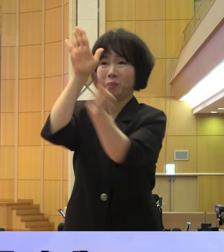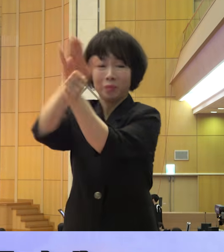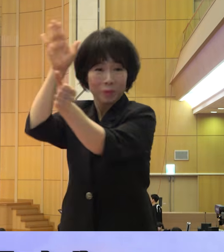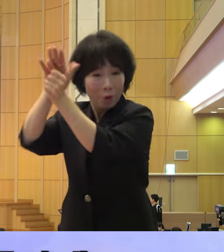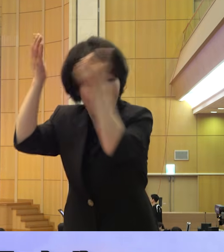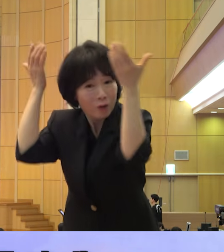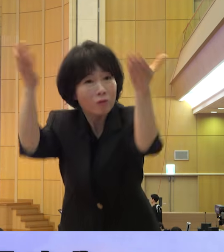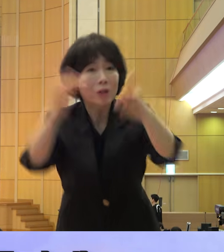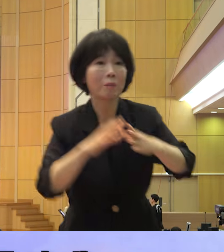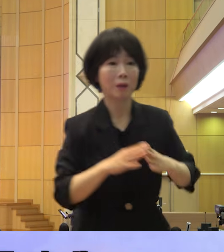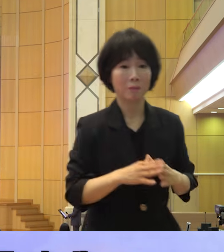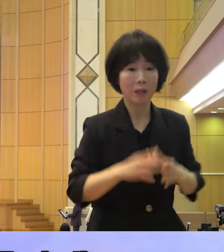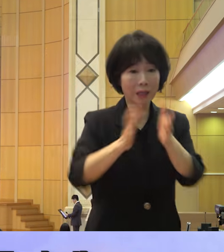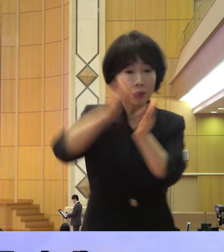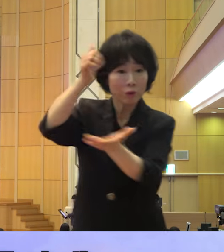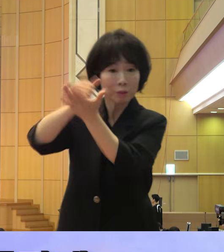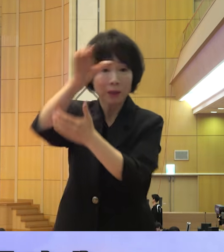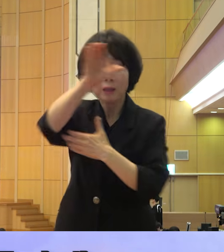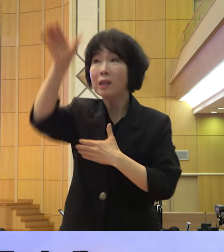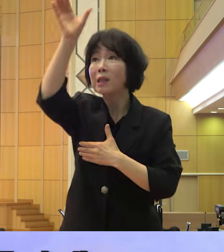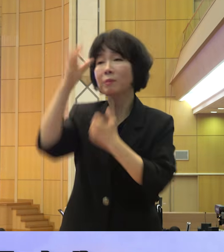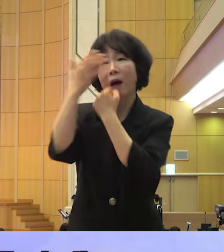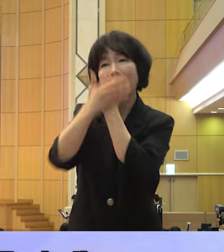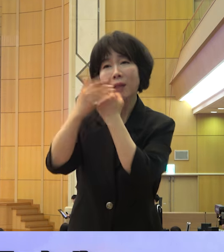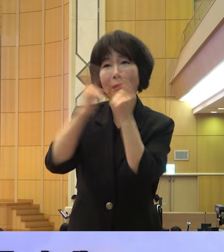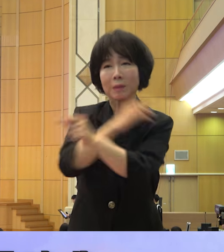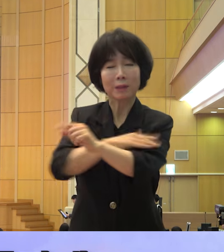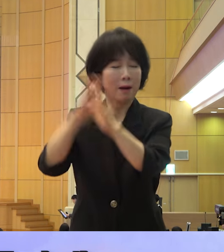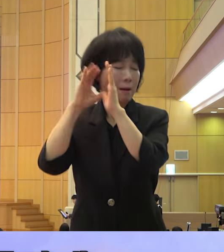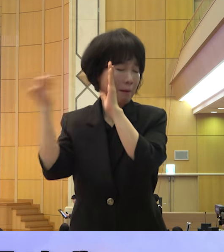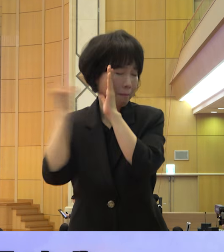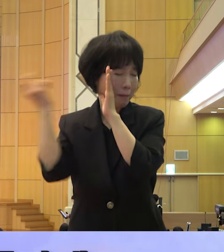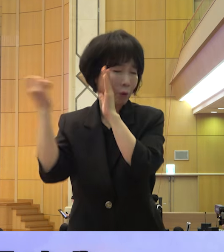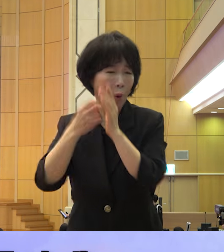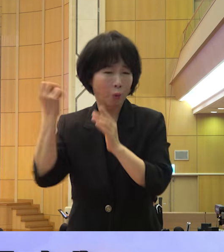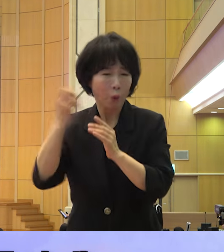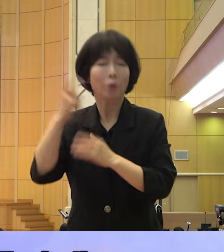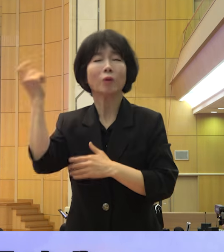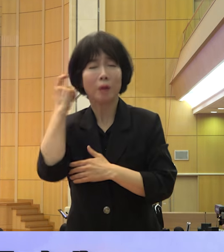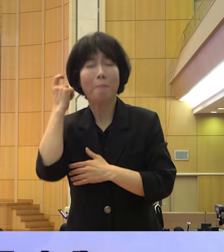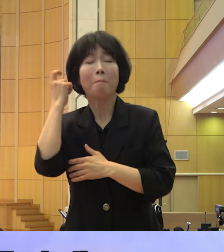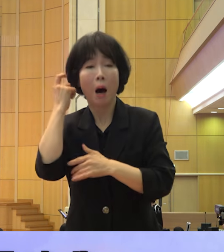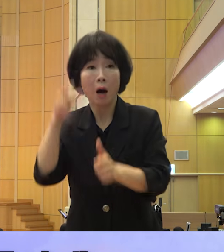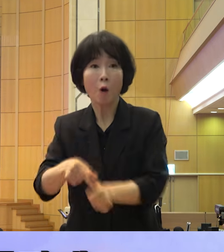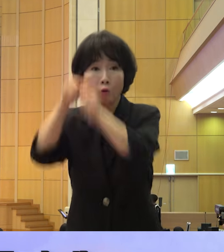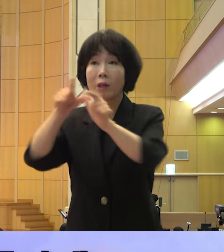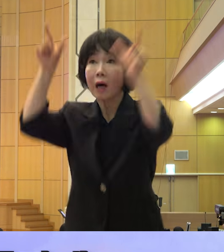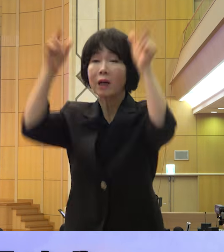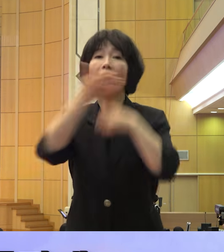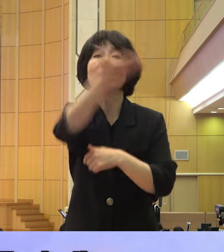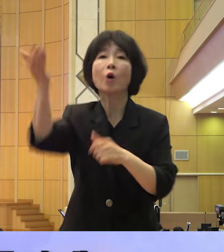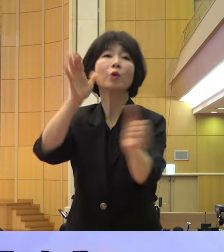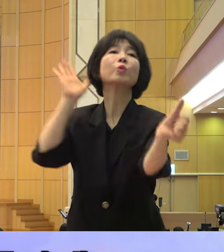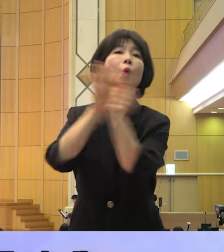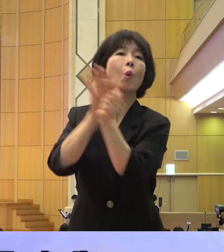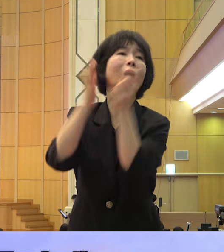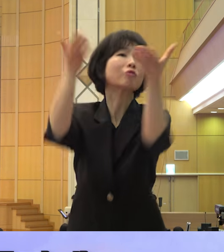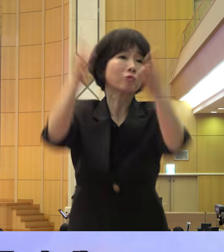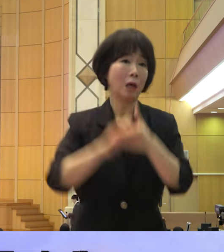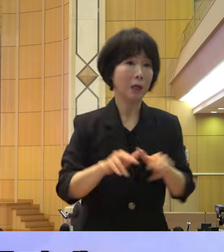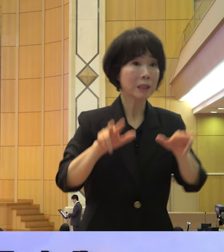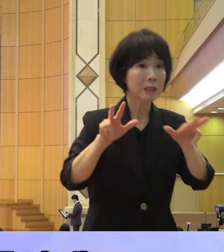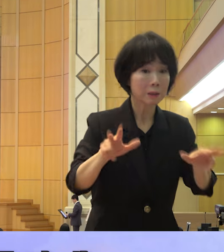베푸신 예수님이 십자가의 은혜의 말씀을 여러분이 들었고 듣고 구원의 날에 너를 도왔도다 하셨으니